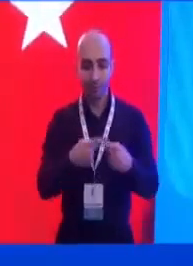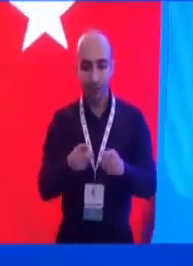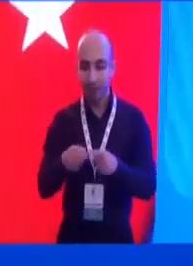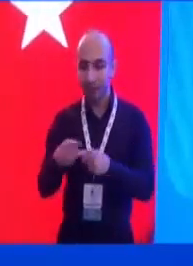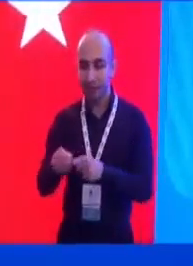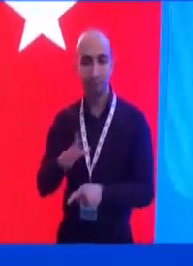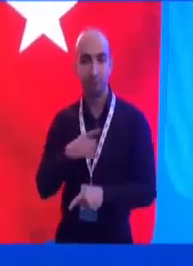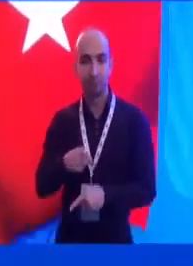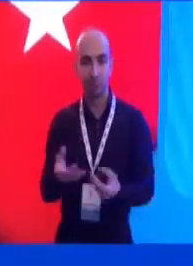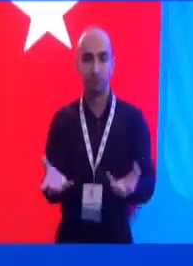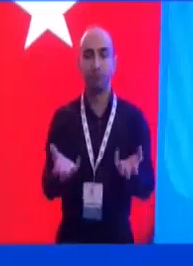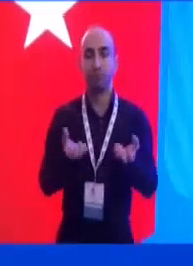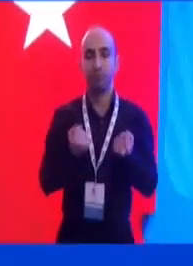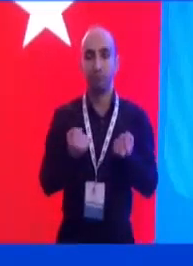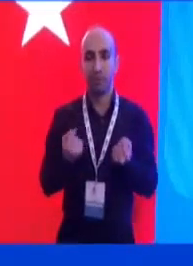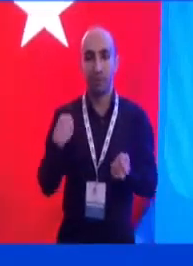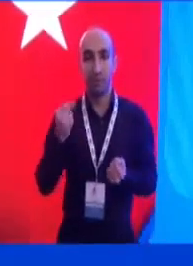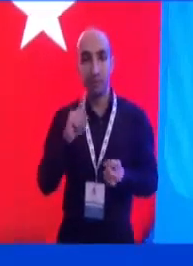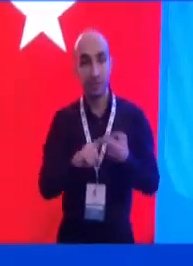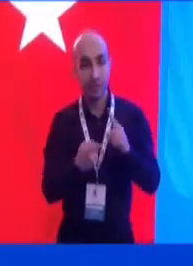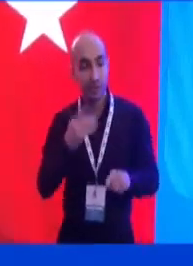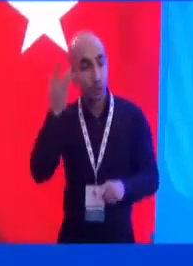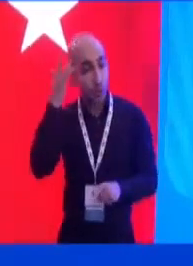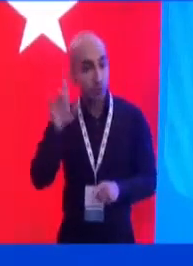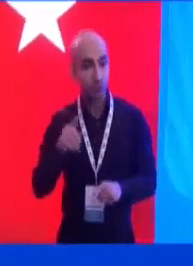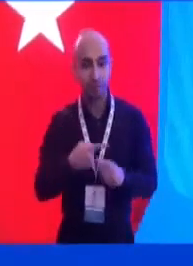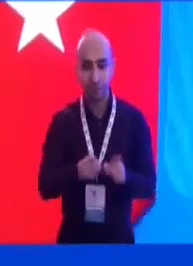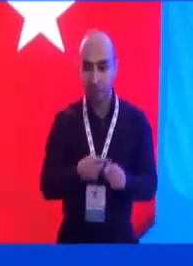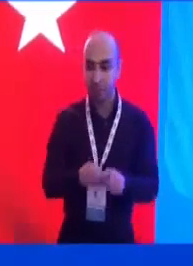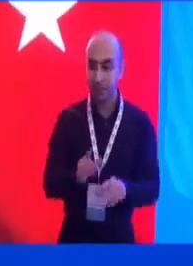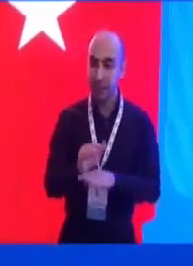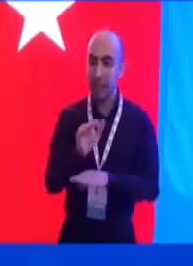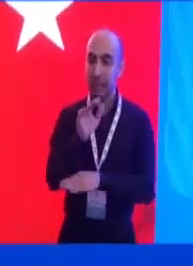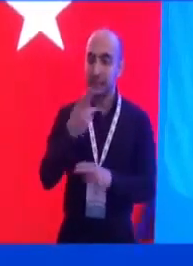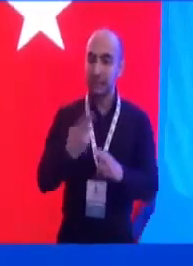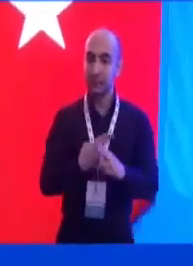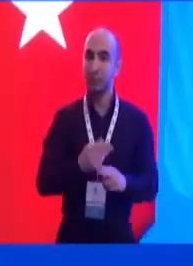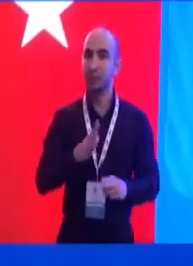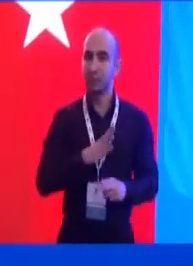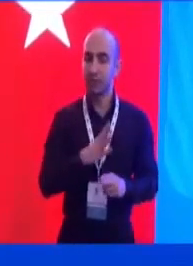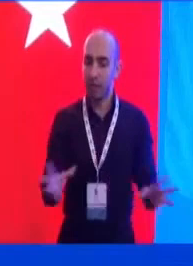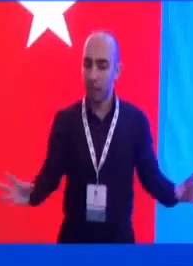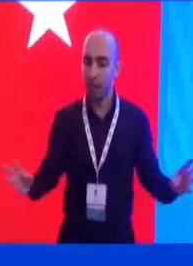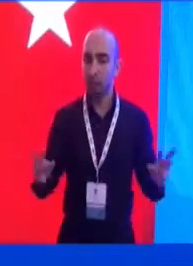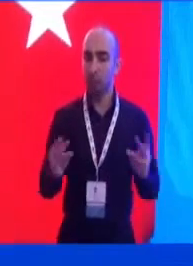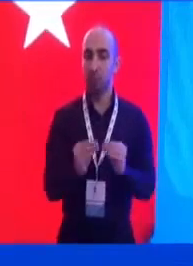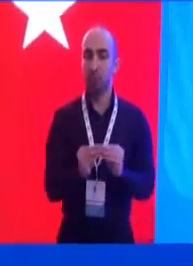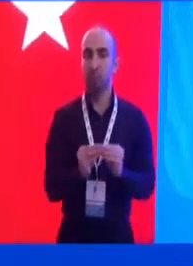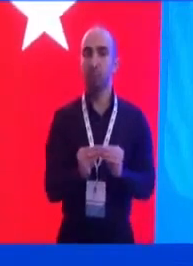alıyoruz. Yeni bir siyasi kültürü farklı hayat tecrübelerine sahip insanların bir araya